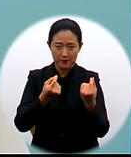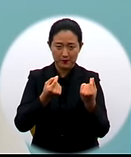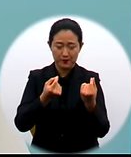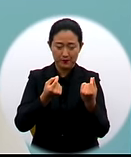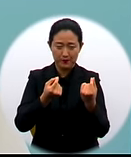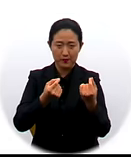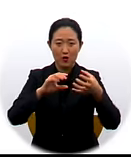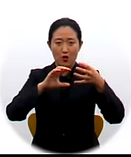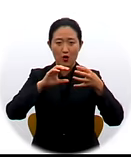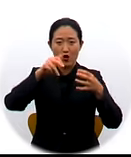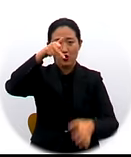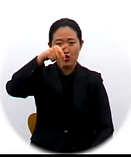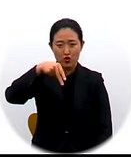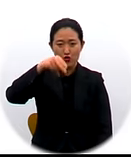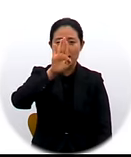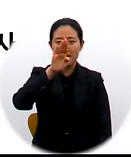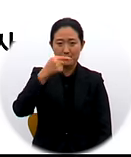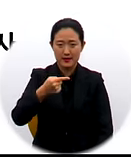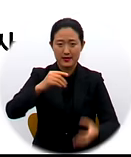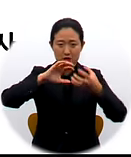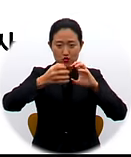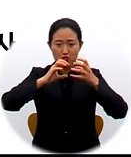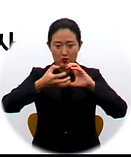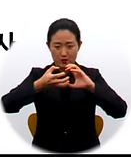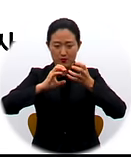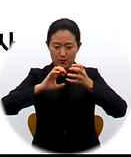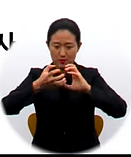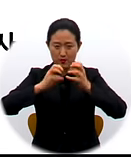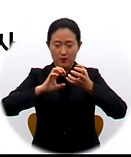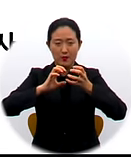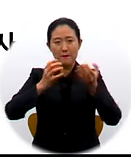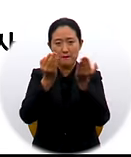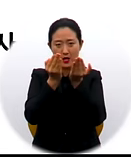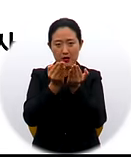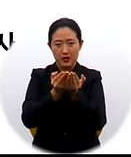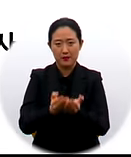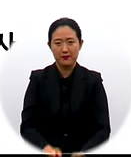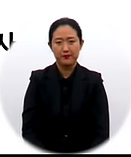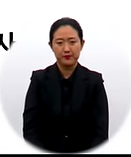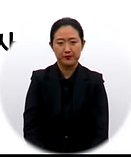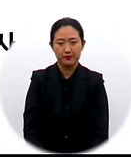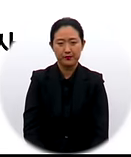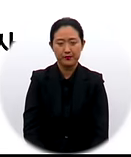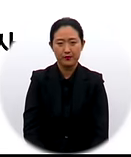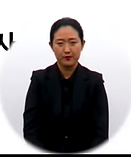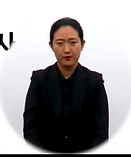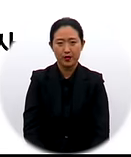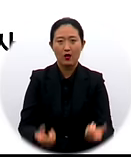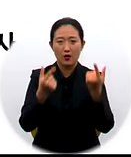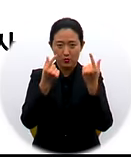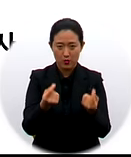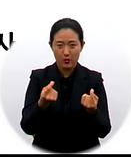큐브 맞추듯이 아이의 역량을 맞추는 거죠. 아까 앞서 보셨던 표죠. 사실은 동일한 자리에 여러 가지 직무가 존재할 수